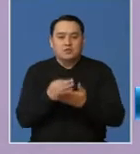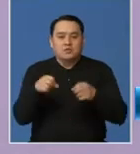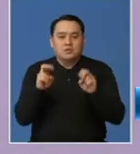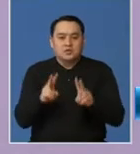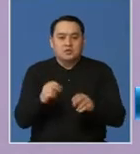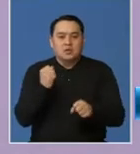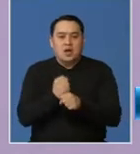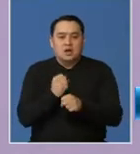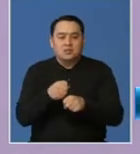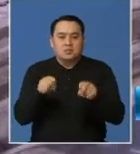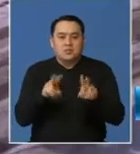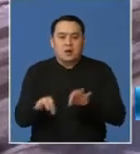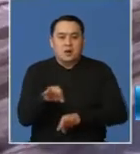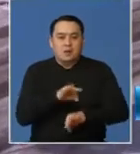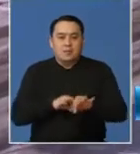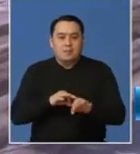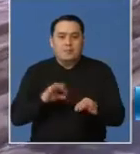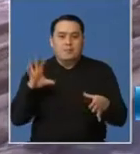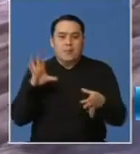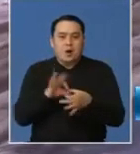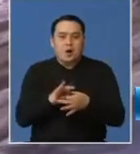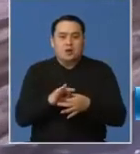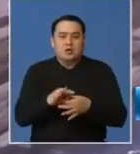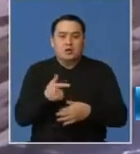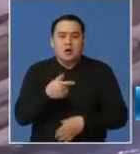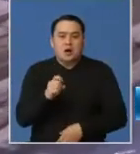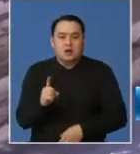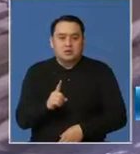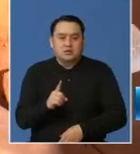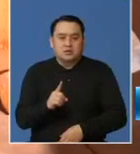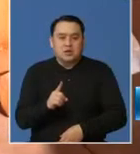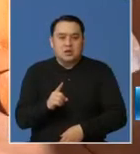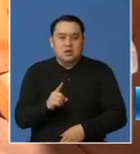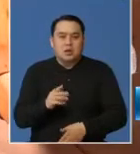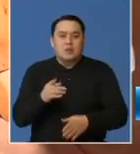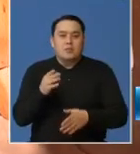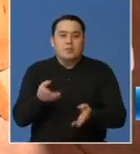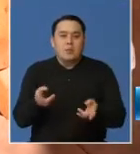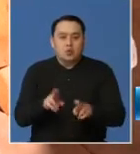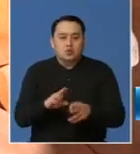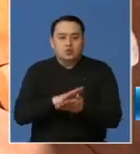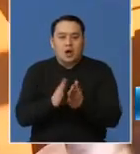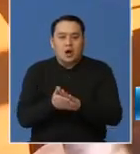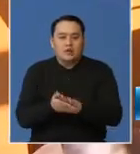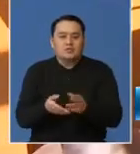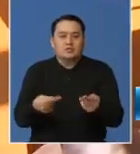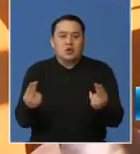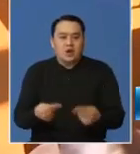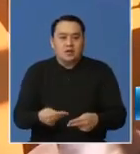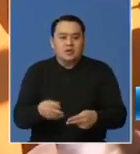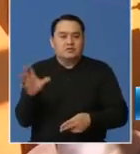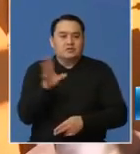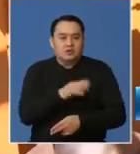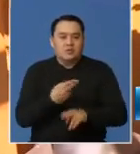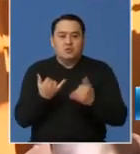специалистами разрабатывается смета по переподключению дома сжиженного на природный газ. И лишь после этого заключается договор с жильцами. Всего